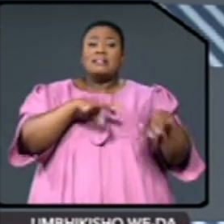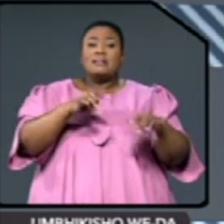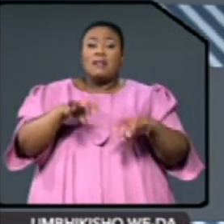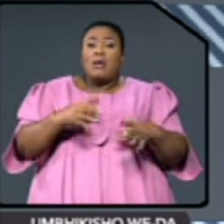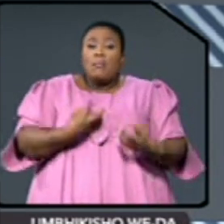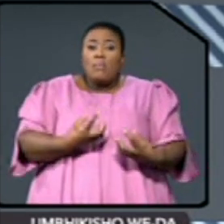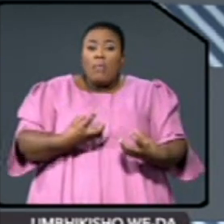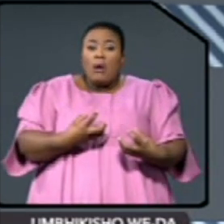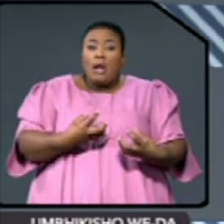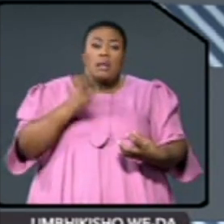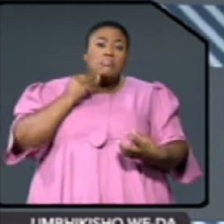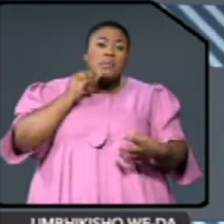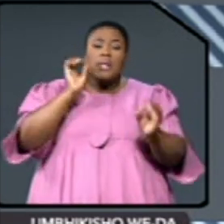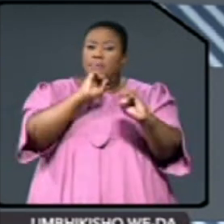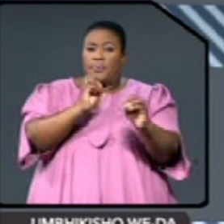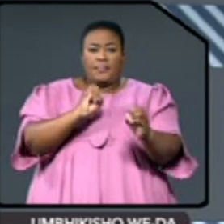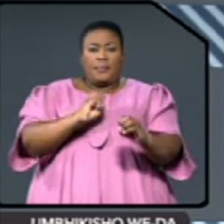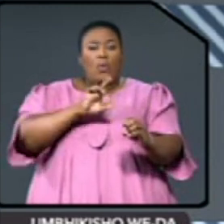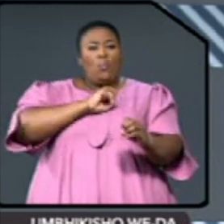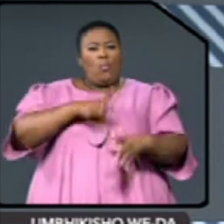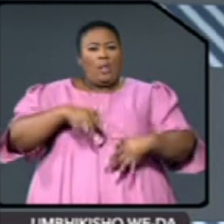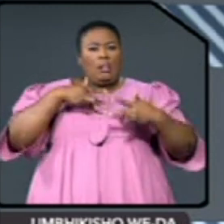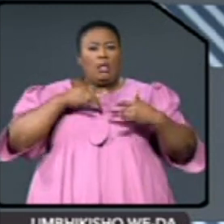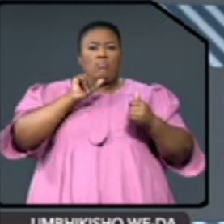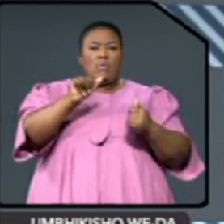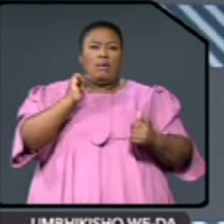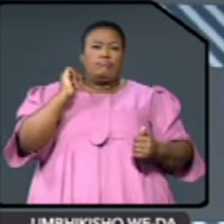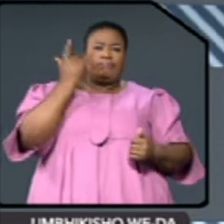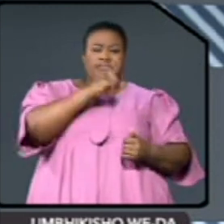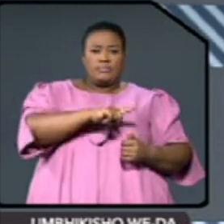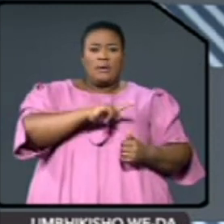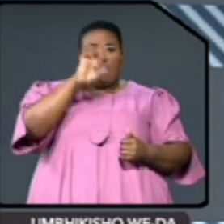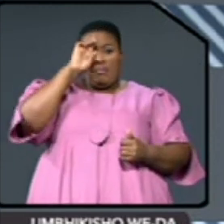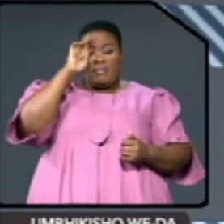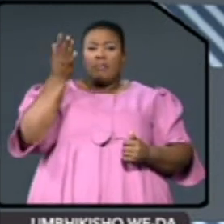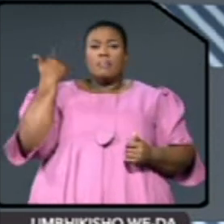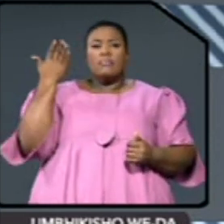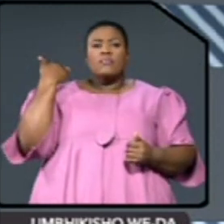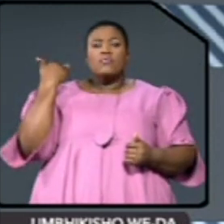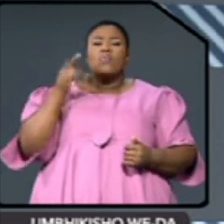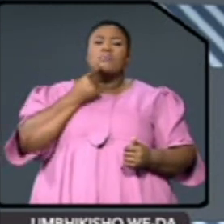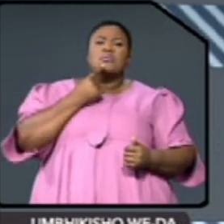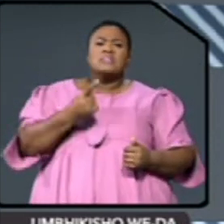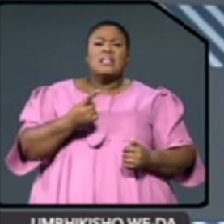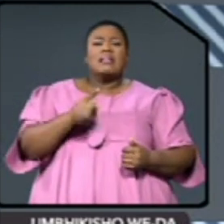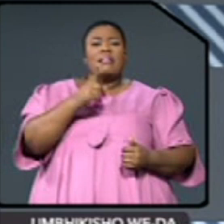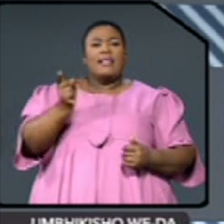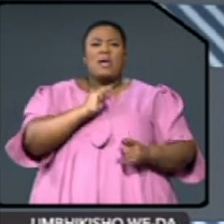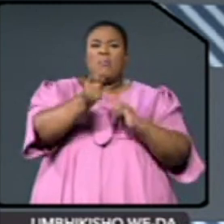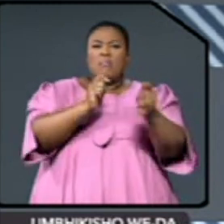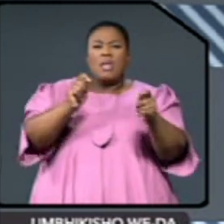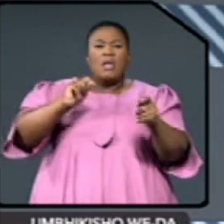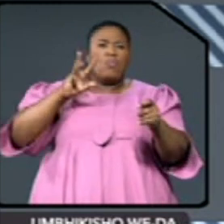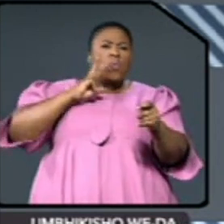balapha eSouth Africa. Indlela abaphila ngayo, uyakhumbula ukuthi kokwaphuma udaba lokuthi bona abazokhokhela amanzi,